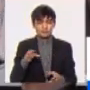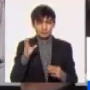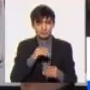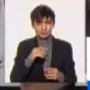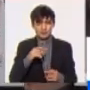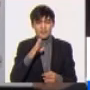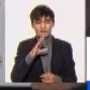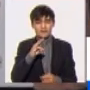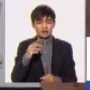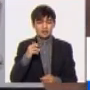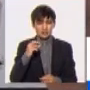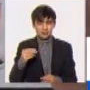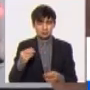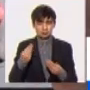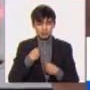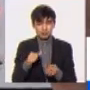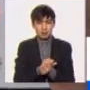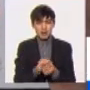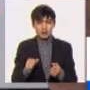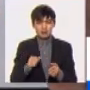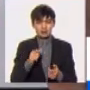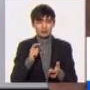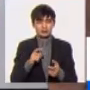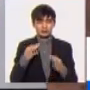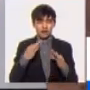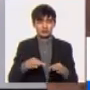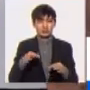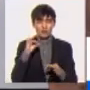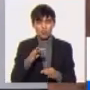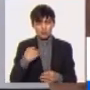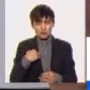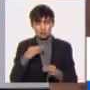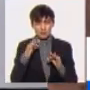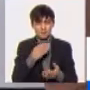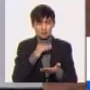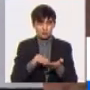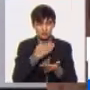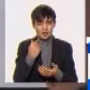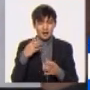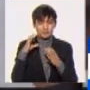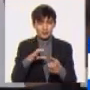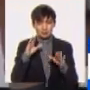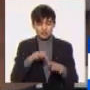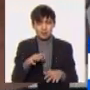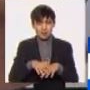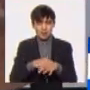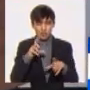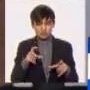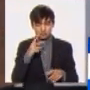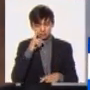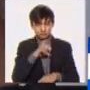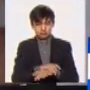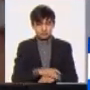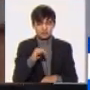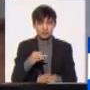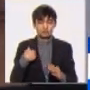организованная выдача. Мұны рұқсатнаманың таратылуы дұрыс ұйымдастырылмаған. Өтіп бара жатып, автобуспен маңайына жиналған адамдарды байқап қалдым